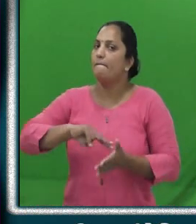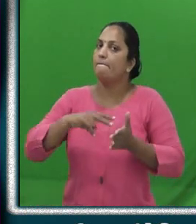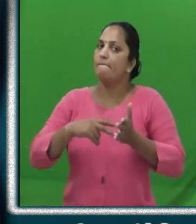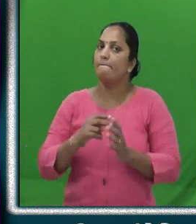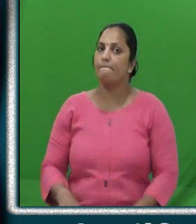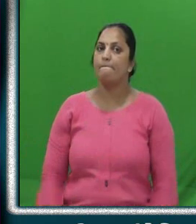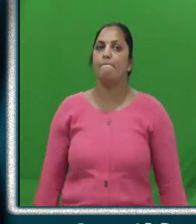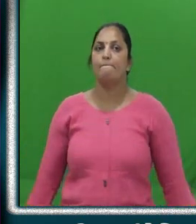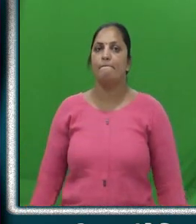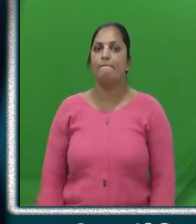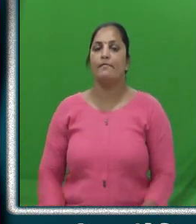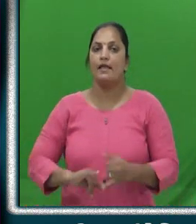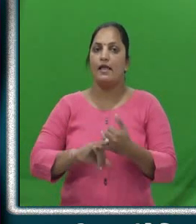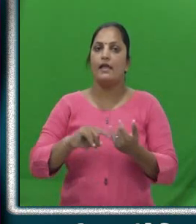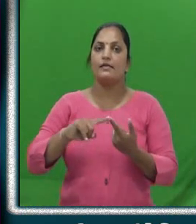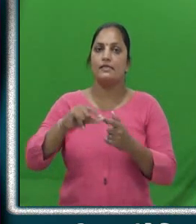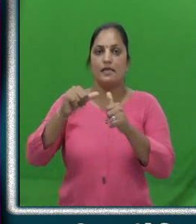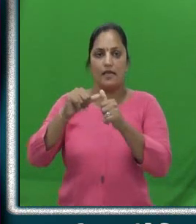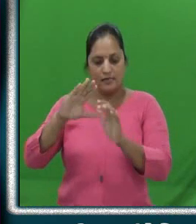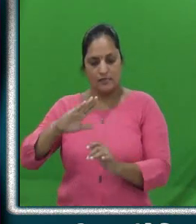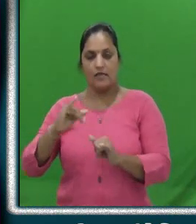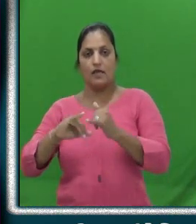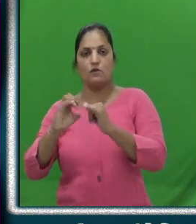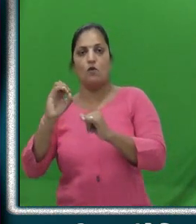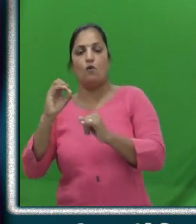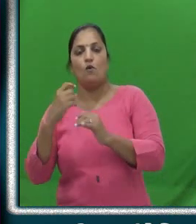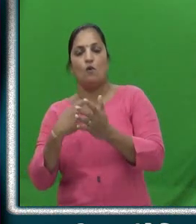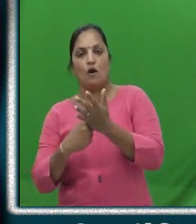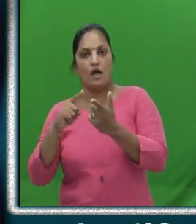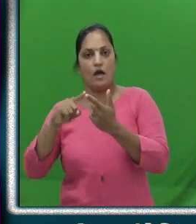બીચીસ એટલે સોર,